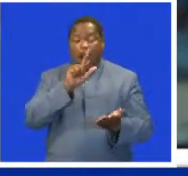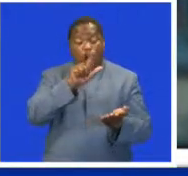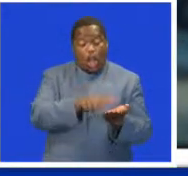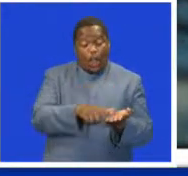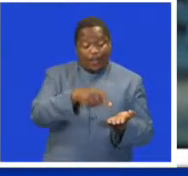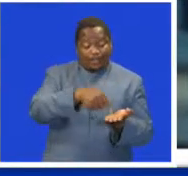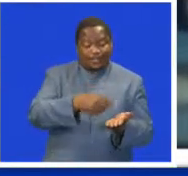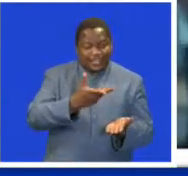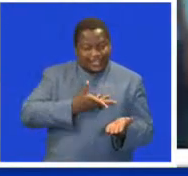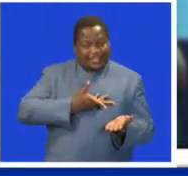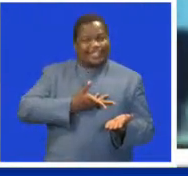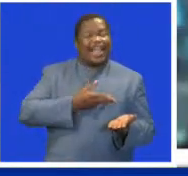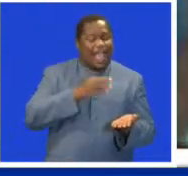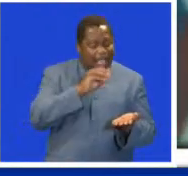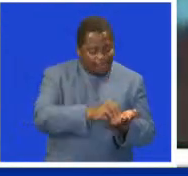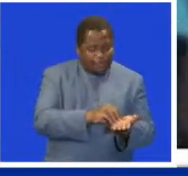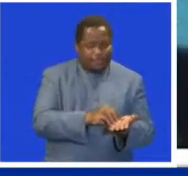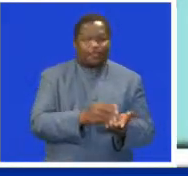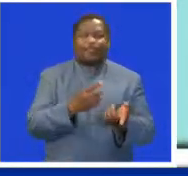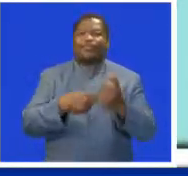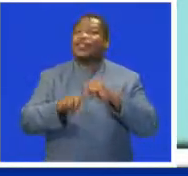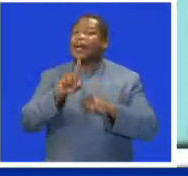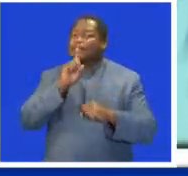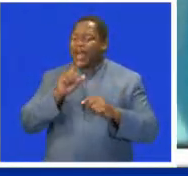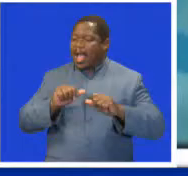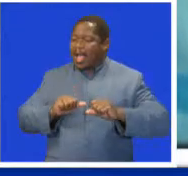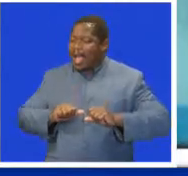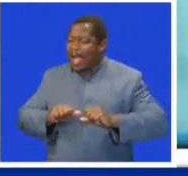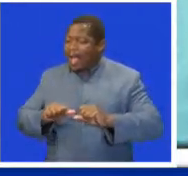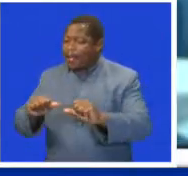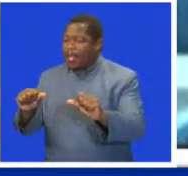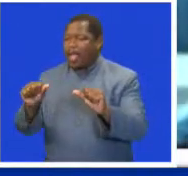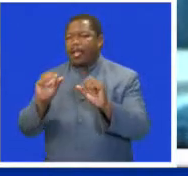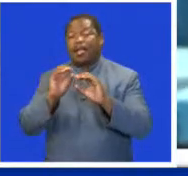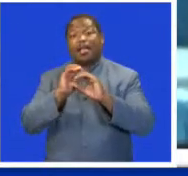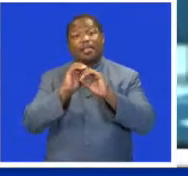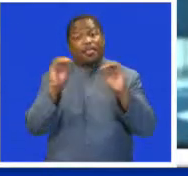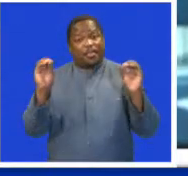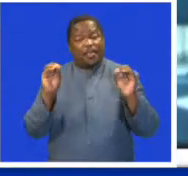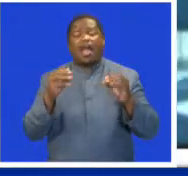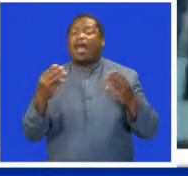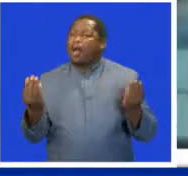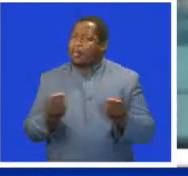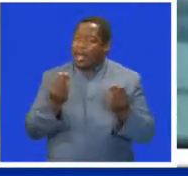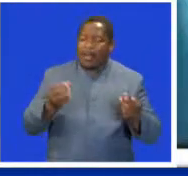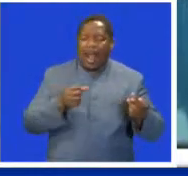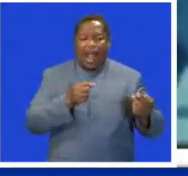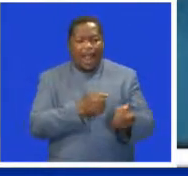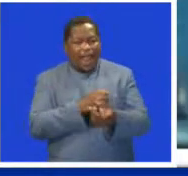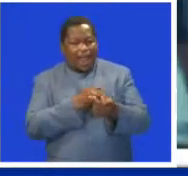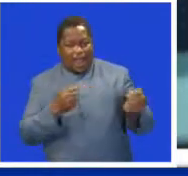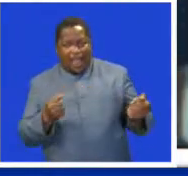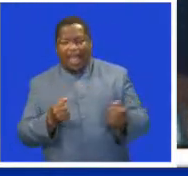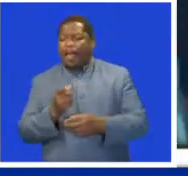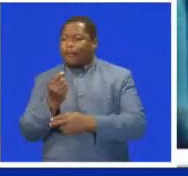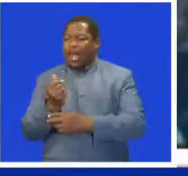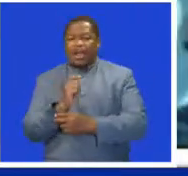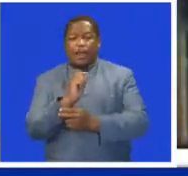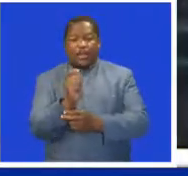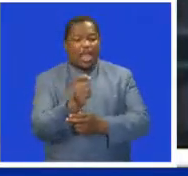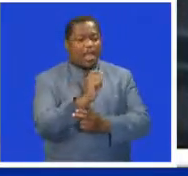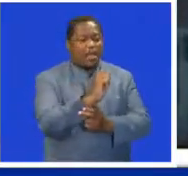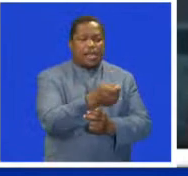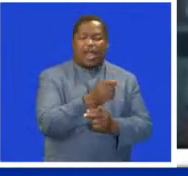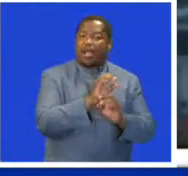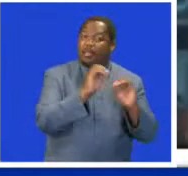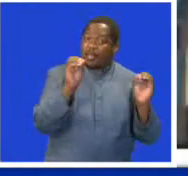ebahlabeleli sewashayo futhi usebenza kuleli kepha solo bahlabeleli bakuleli ababhadalwa kahle yimisakado